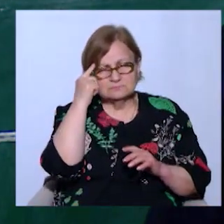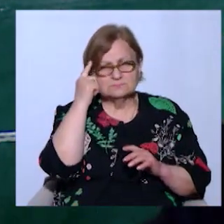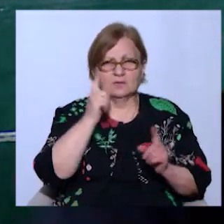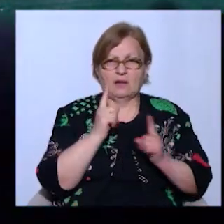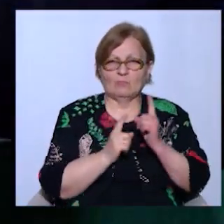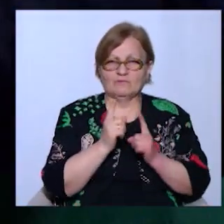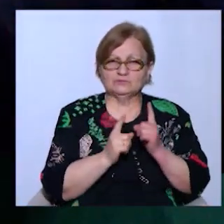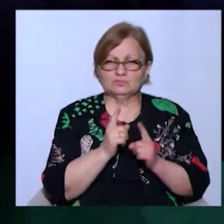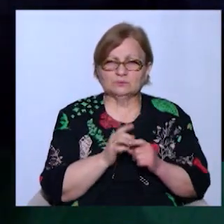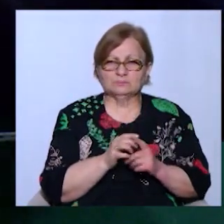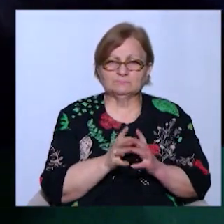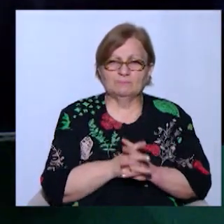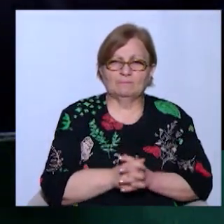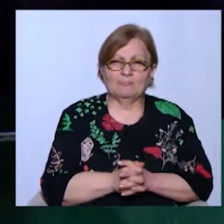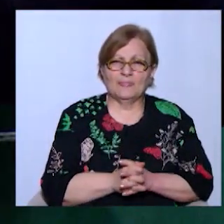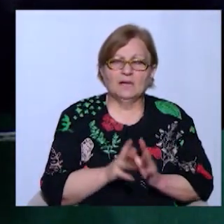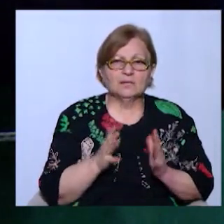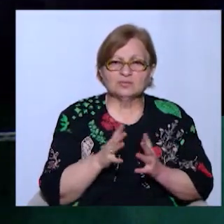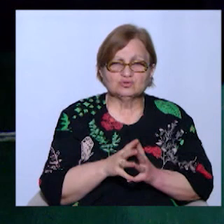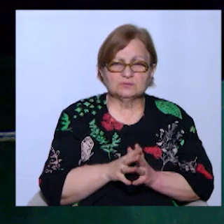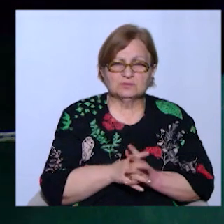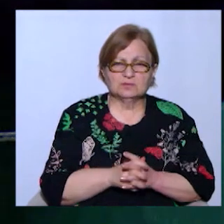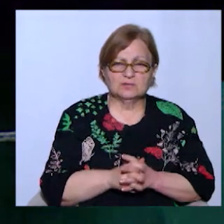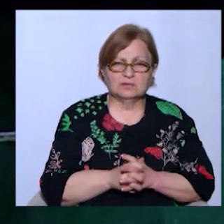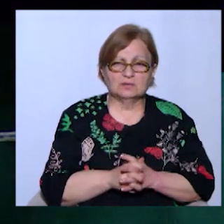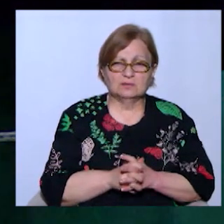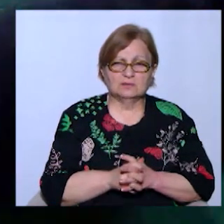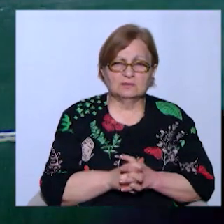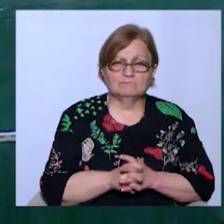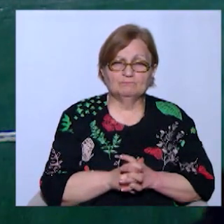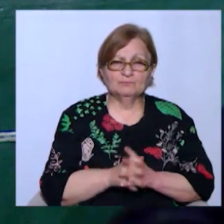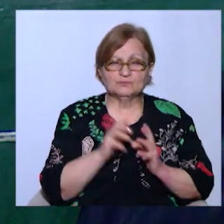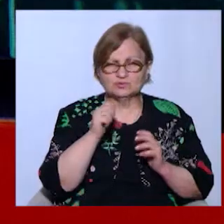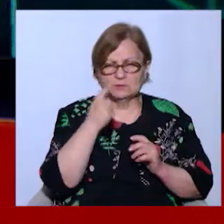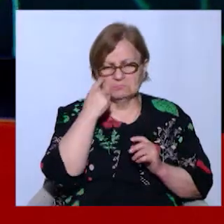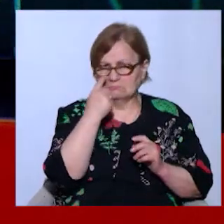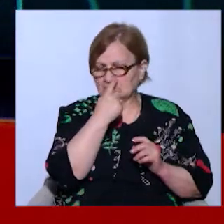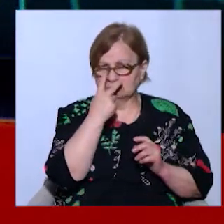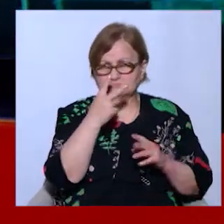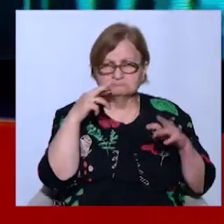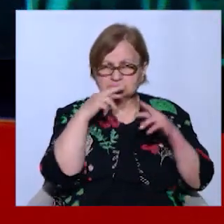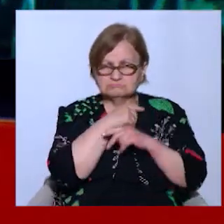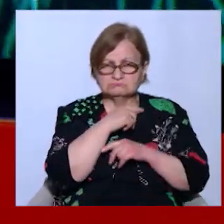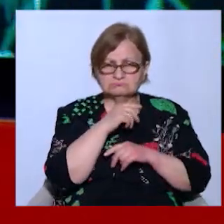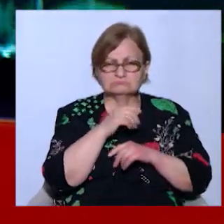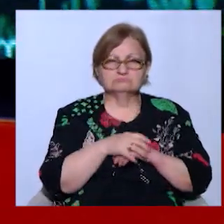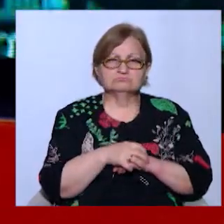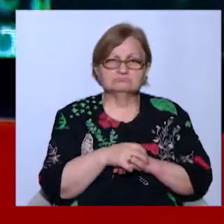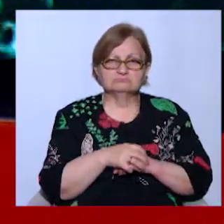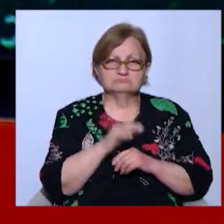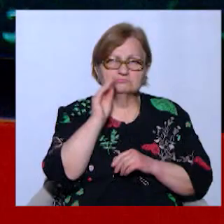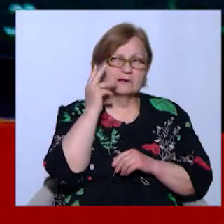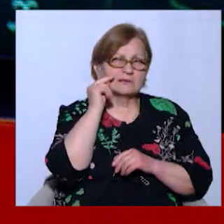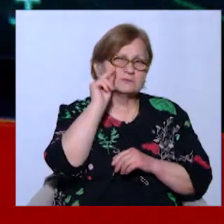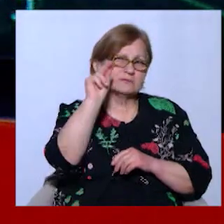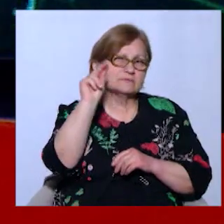დავფიქრდები. რაშია საქმე? ეგება არასწორად დავინახე გრადუსების მაჩვენებელი,